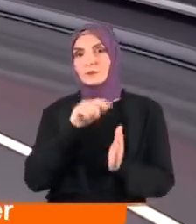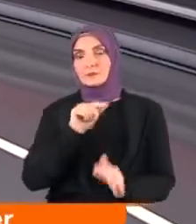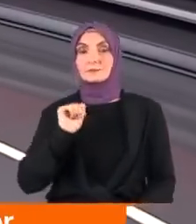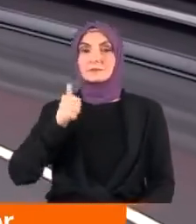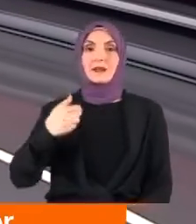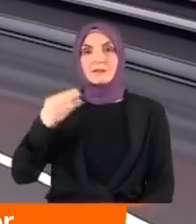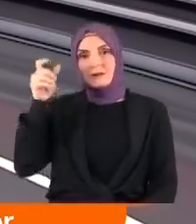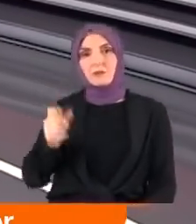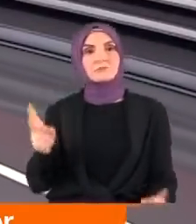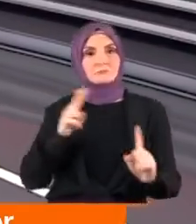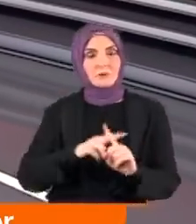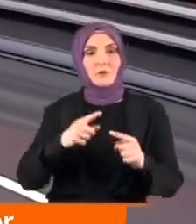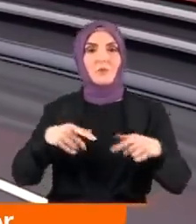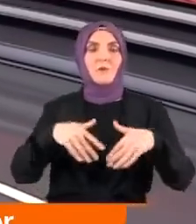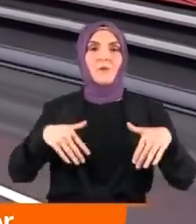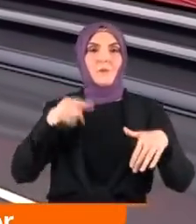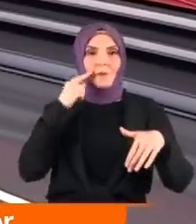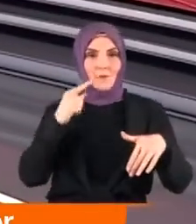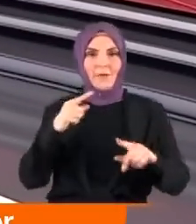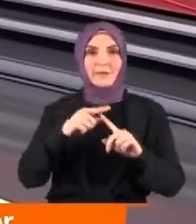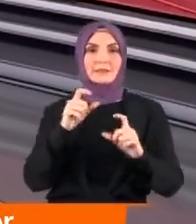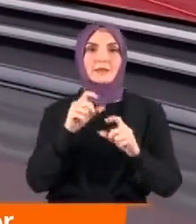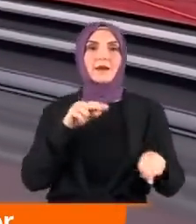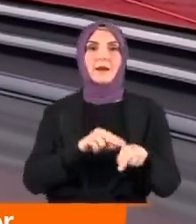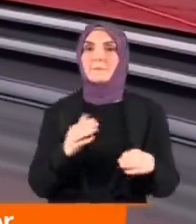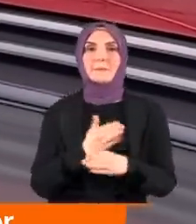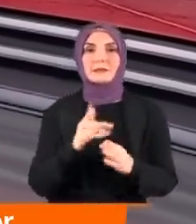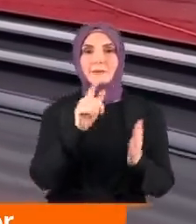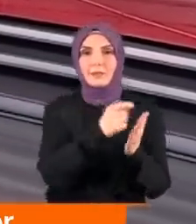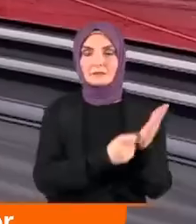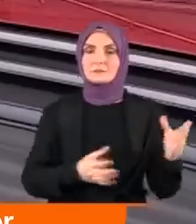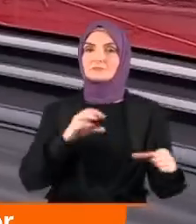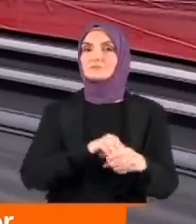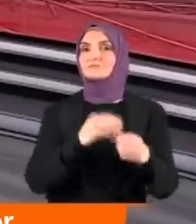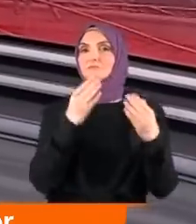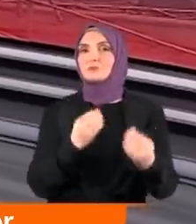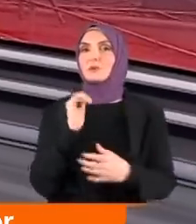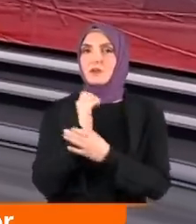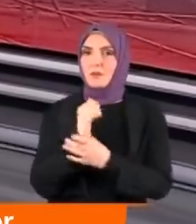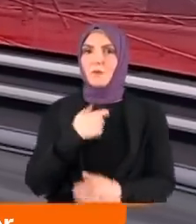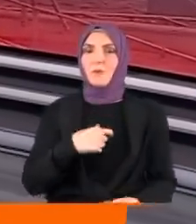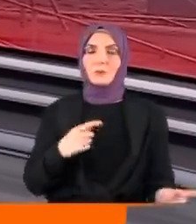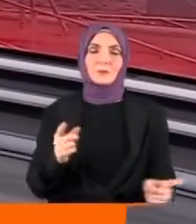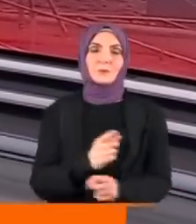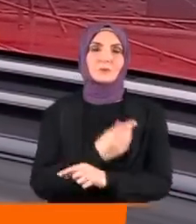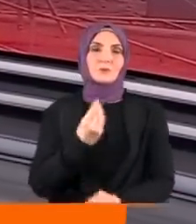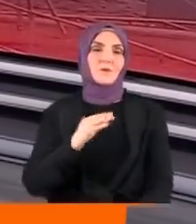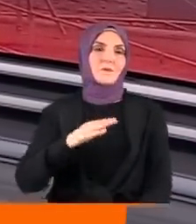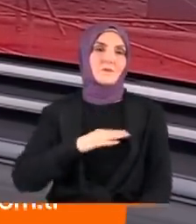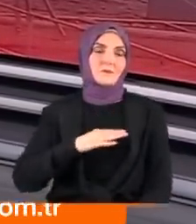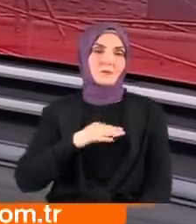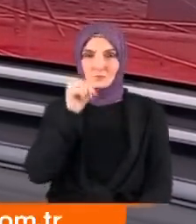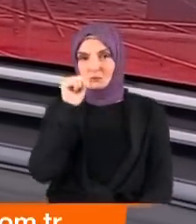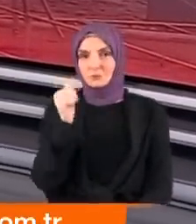Kuvvetleri'nin envanterine girecek. İşte yetenekleri ve özellikleri saymakla bitmeyen milli gururumuz TCG Anadolu'nun özellikleri.